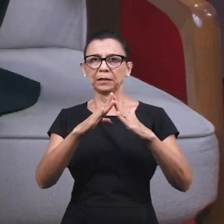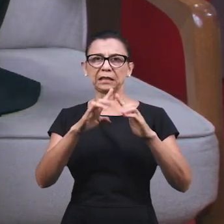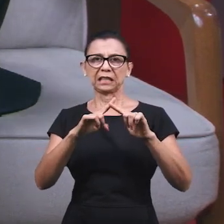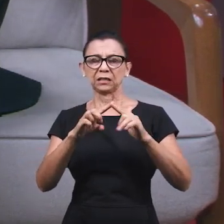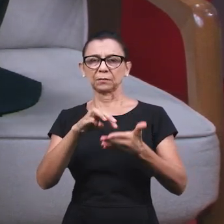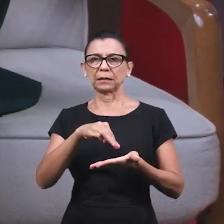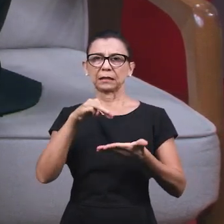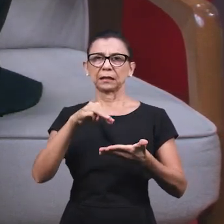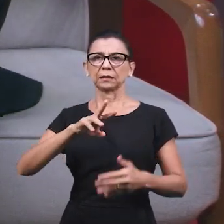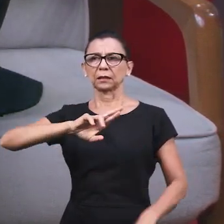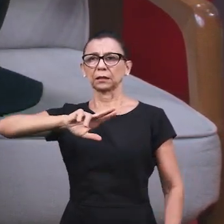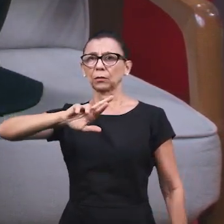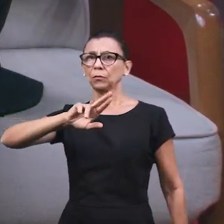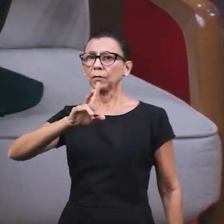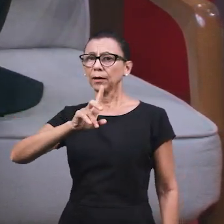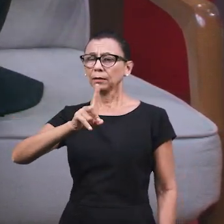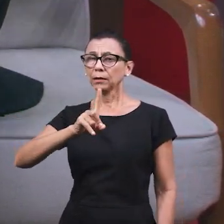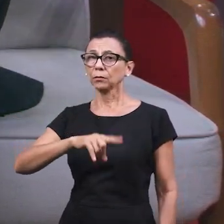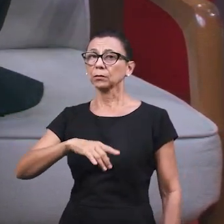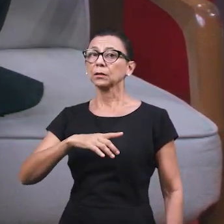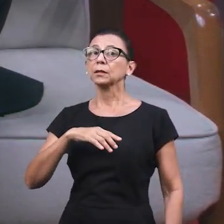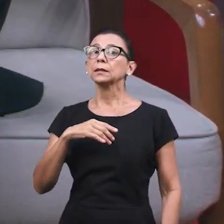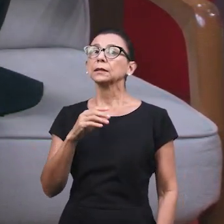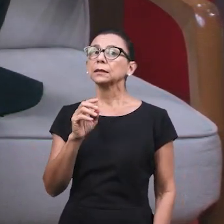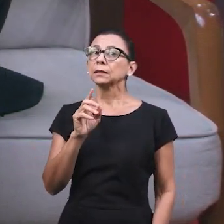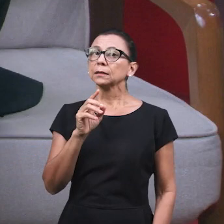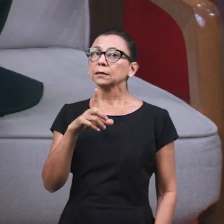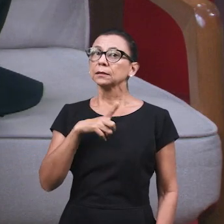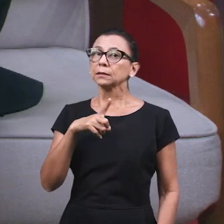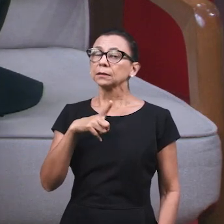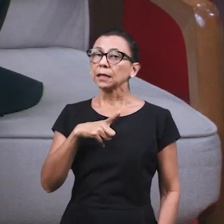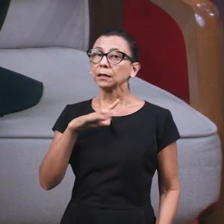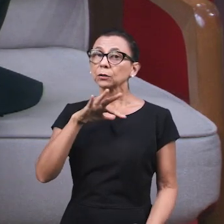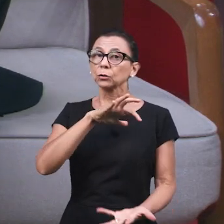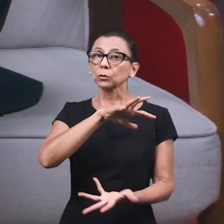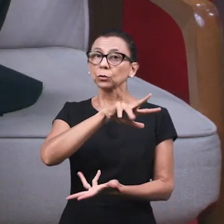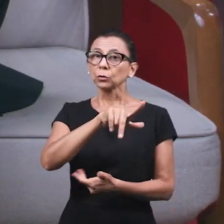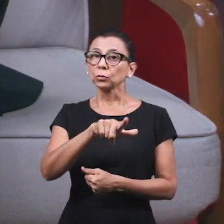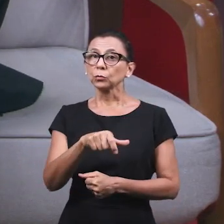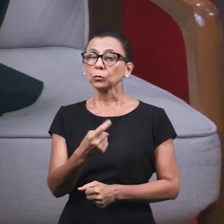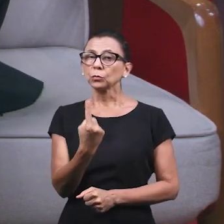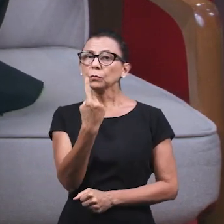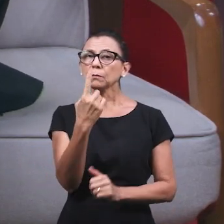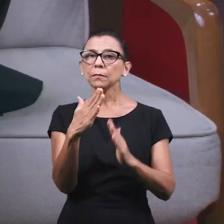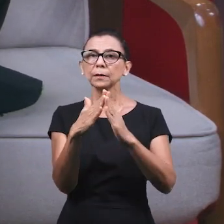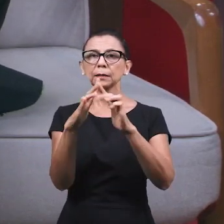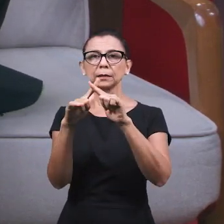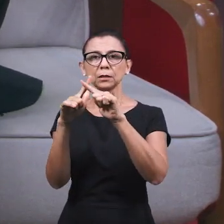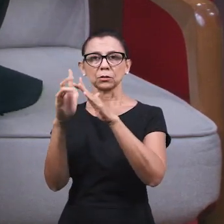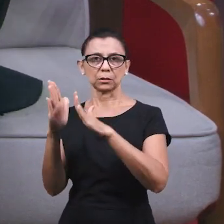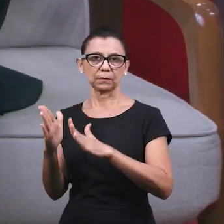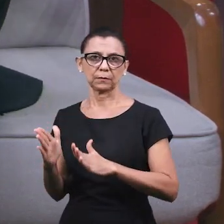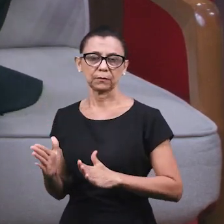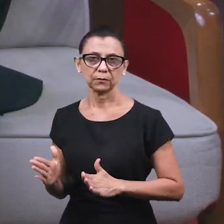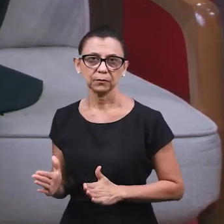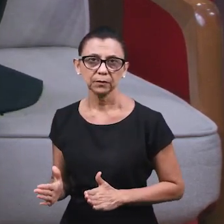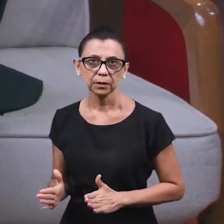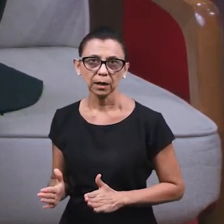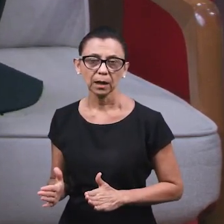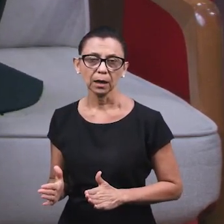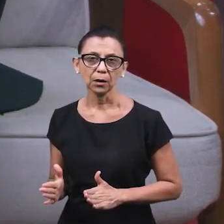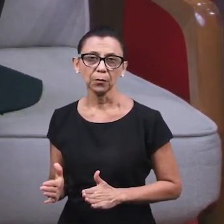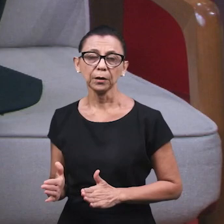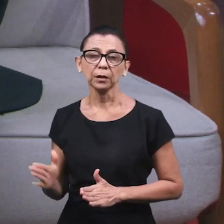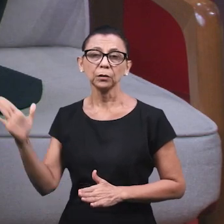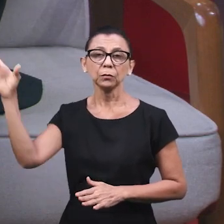nous sommes en train de dire qu'il y a une Église composée par des hommes, des femmes, serviteurs de Dieu, dans tout le monde. Cette Église,